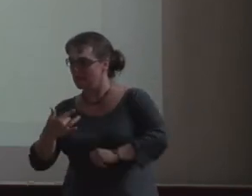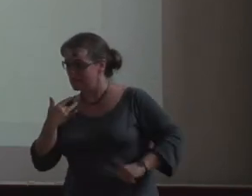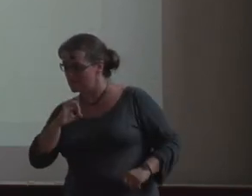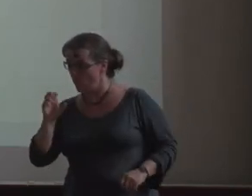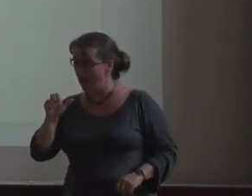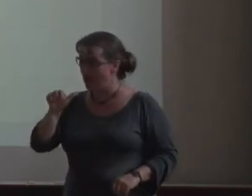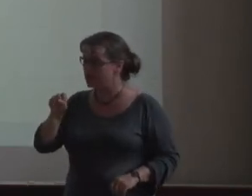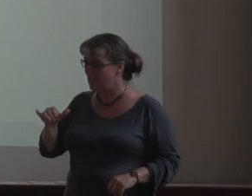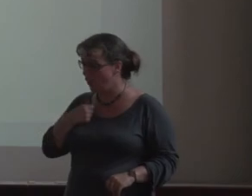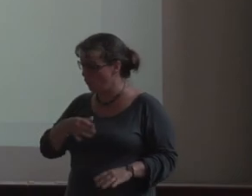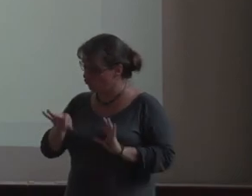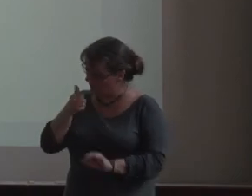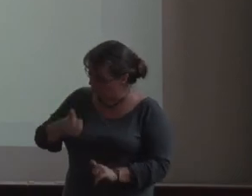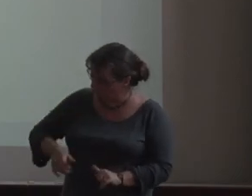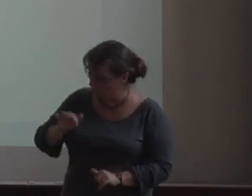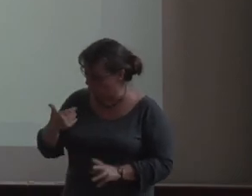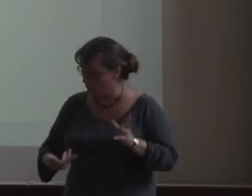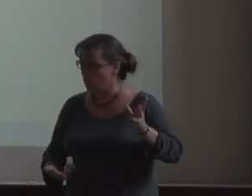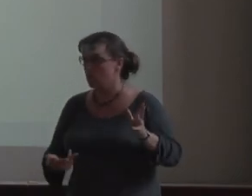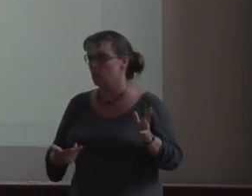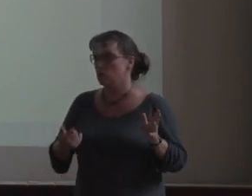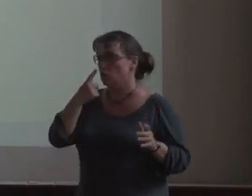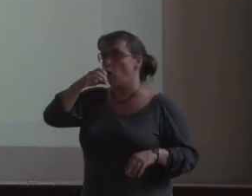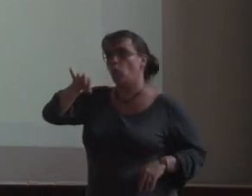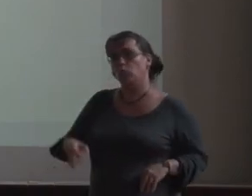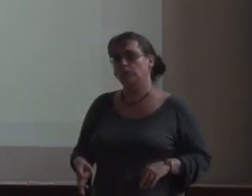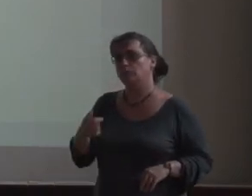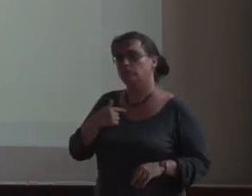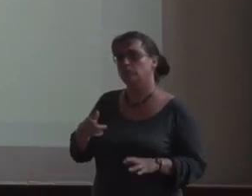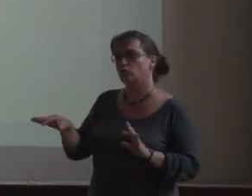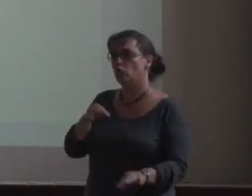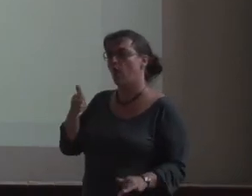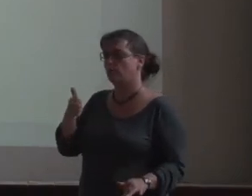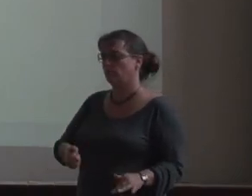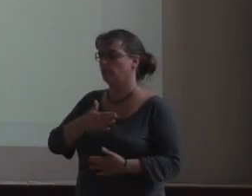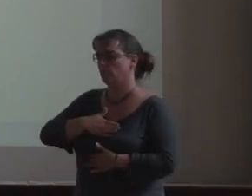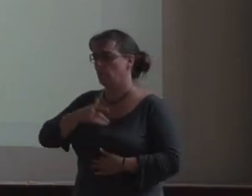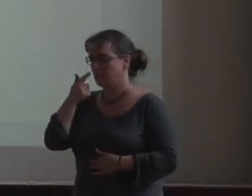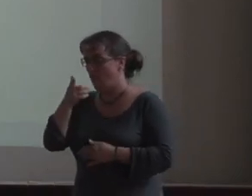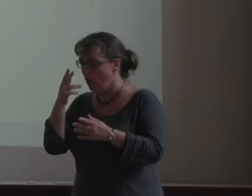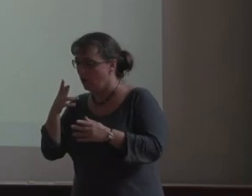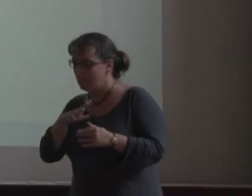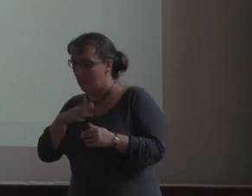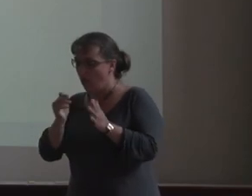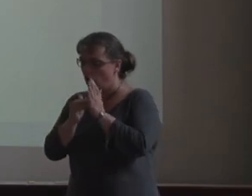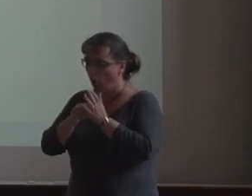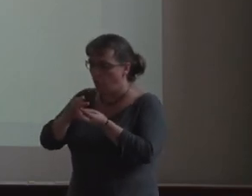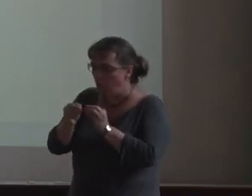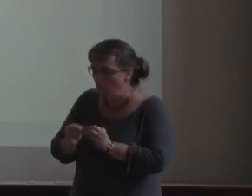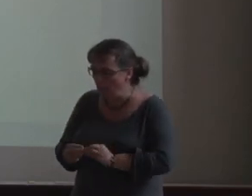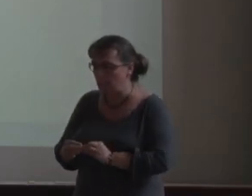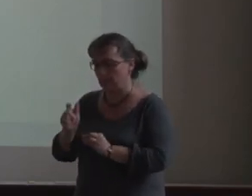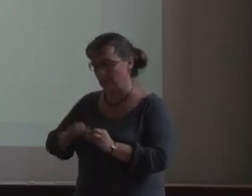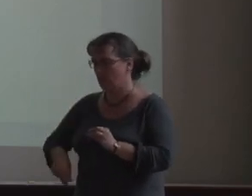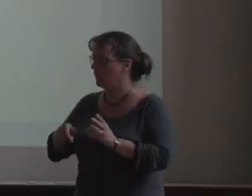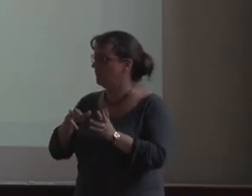d'utiliser Async IO. On a bien l'intention de convertir les bouts de notre code qui ne se feront pas encore en Async